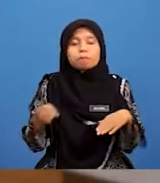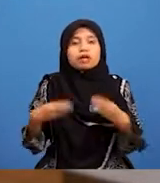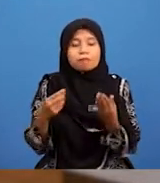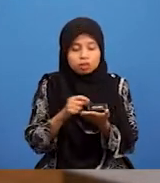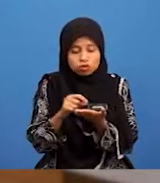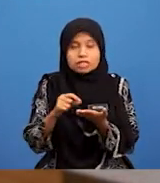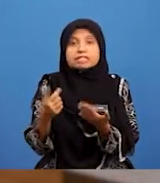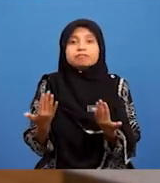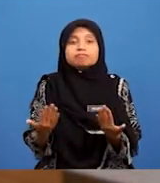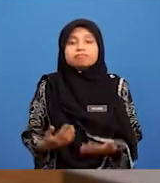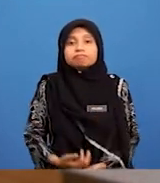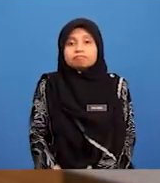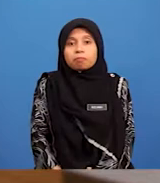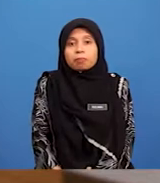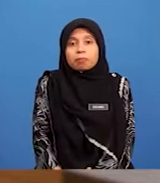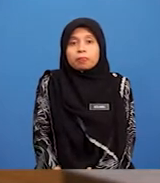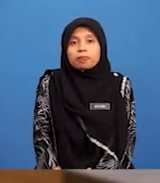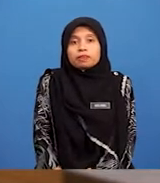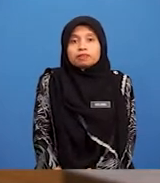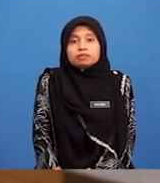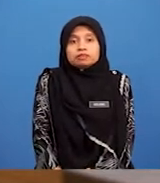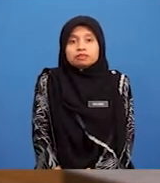Bagaimana pula catatan perekodan tersebut?